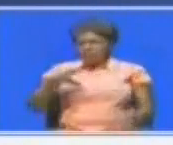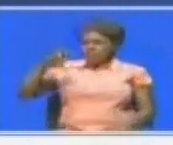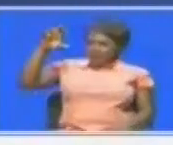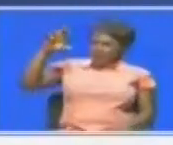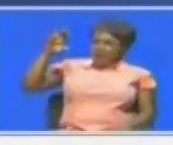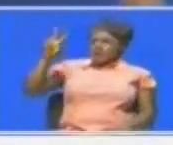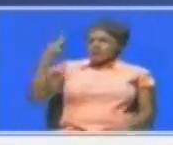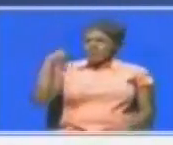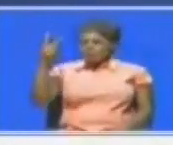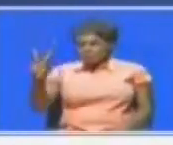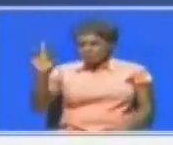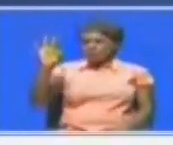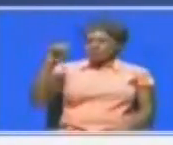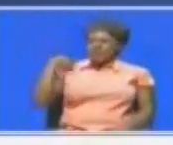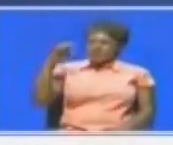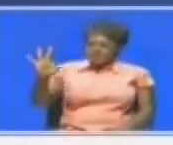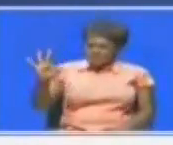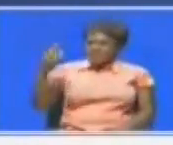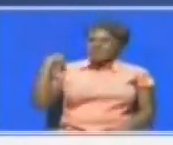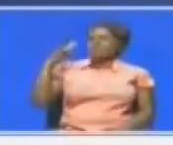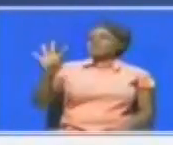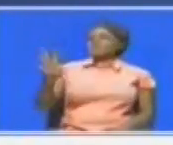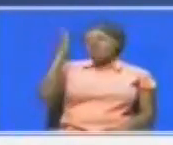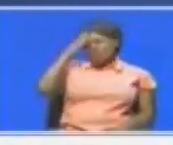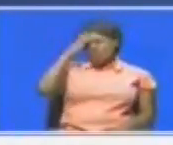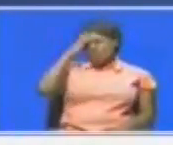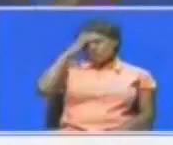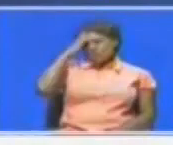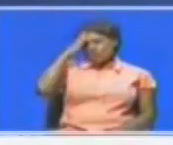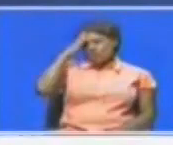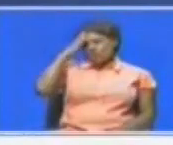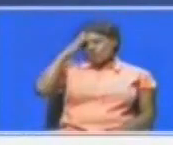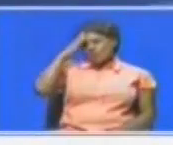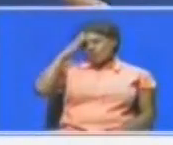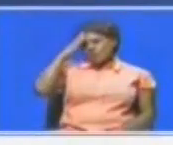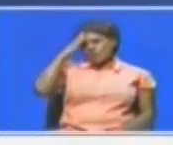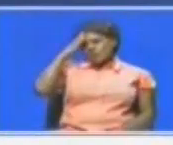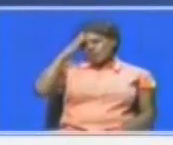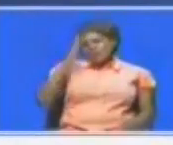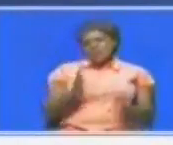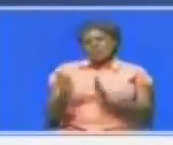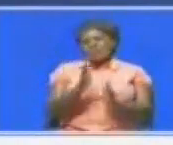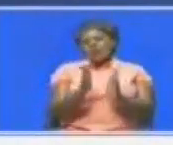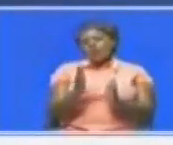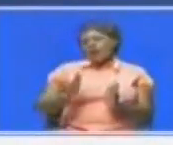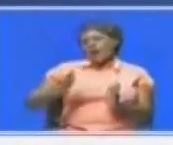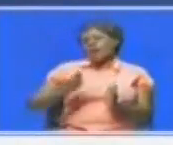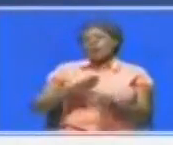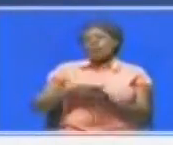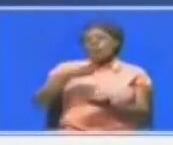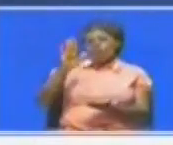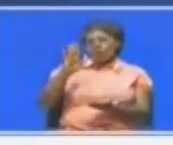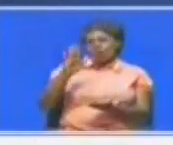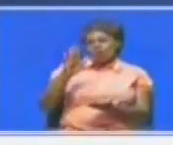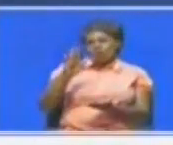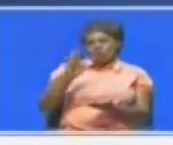mdogo na kuna yule bibi. Wanaume wengine wangetulia, wanajua niko na nyumba mbili, kwa hivyo acha nitulie. Ndio maana mpango za kando zimezidi kwa sababu mtu anajua